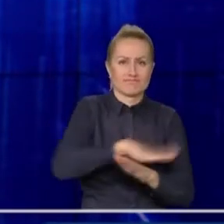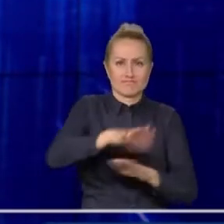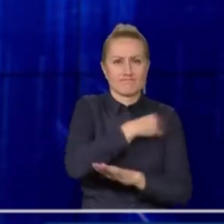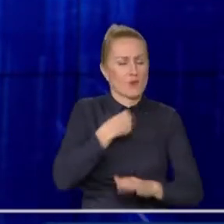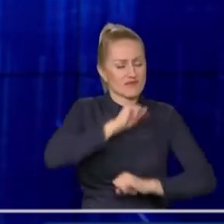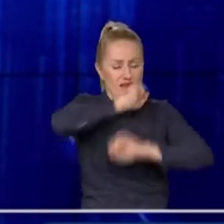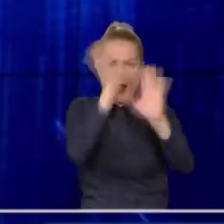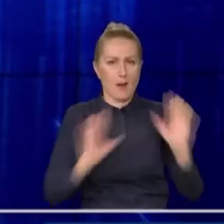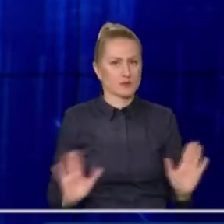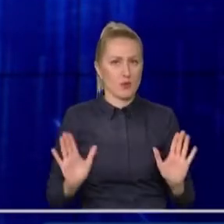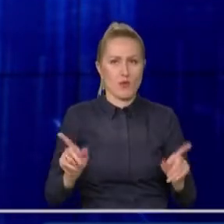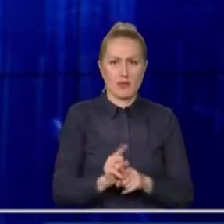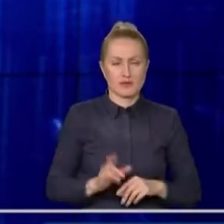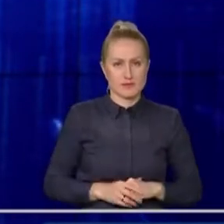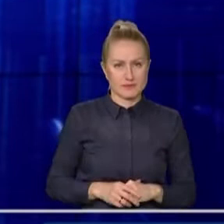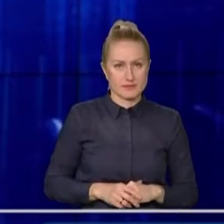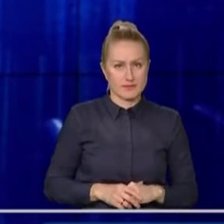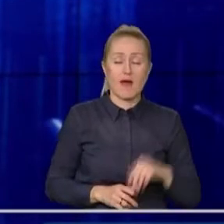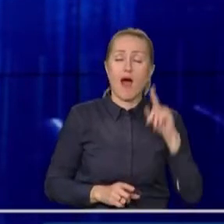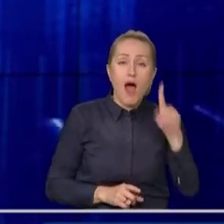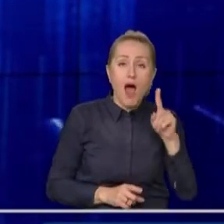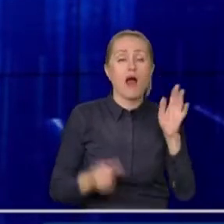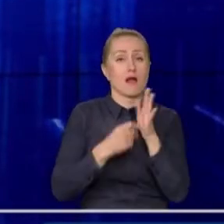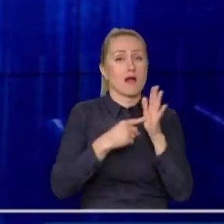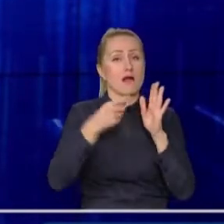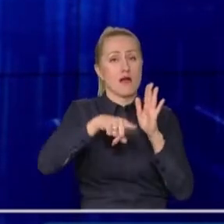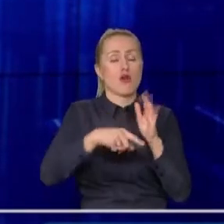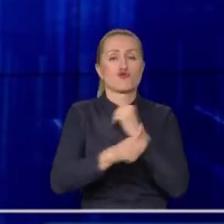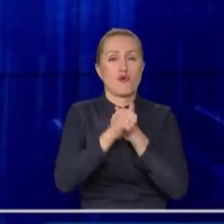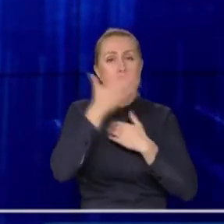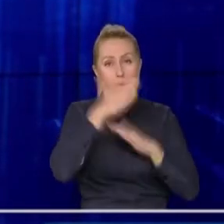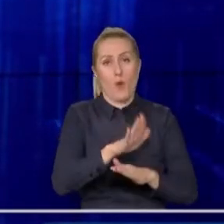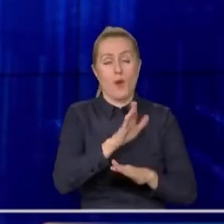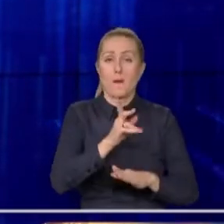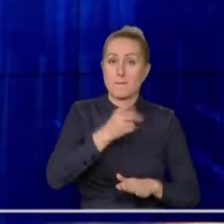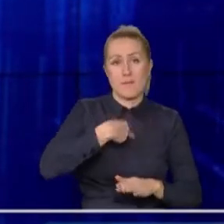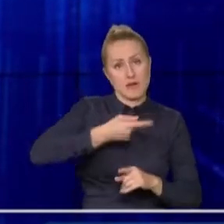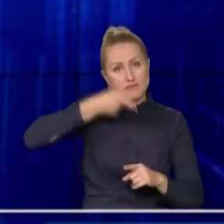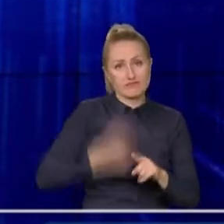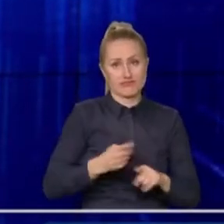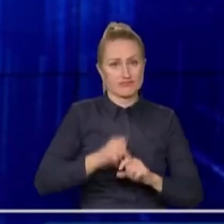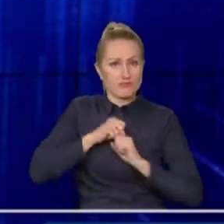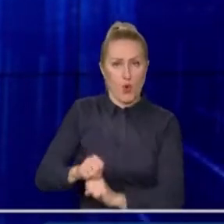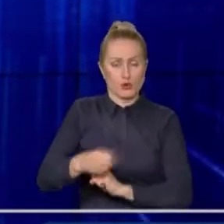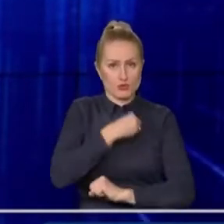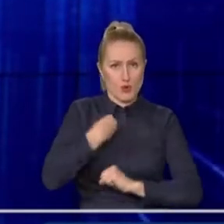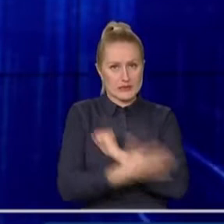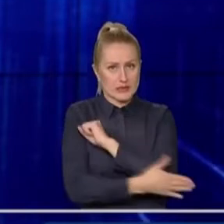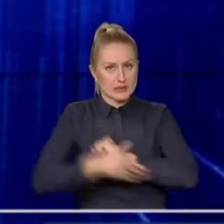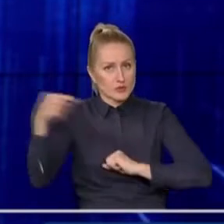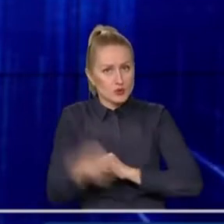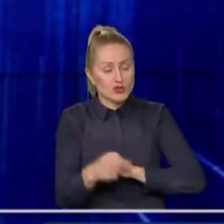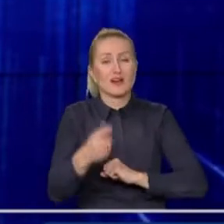egzystowały w naszym społeczeństwie i w naszym państwie. Ale to jest między innymi dowód, że musimy bardzo twardo bronić naszej granicy.